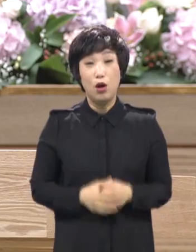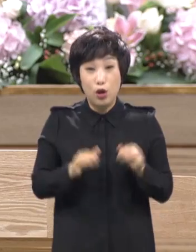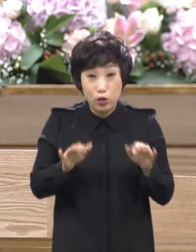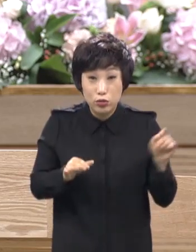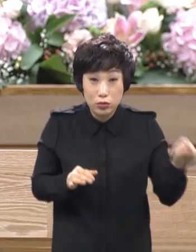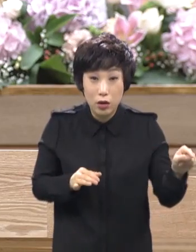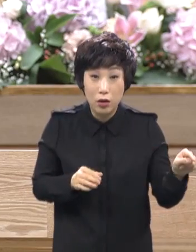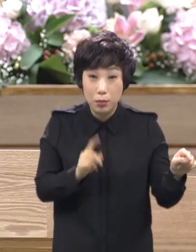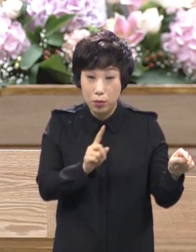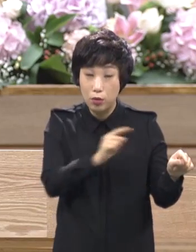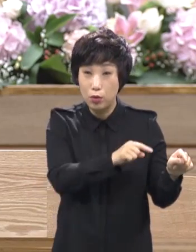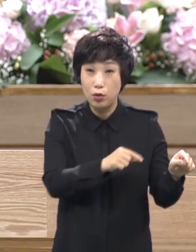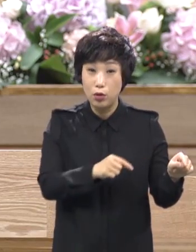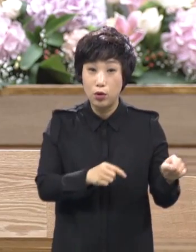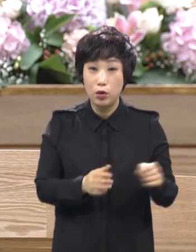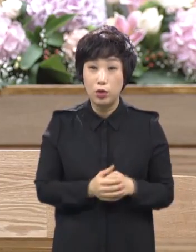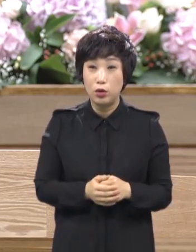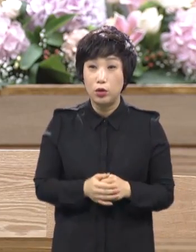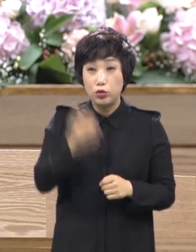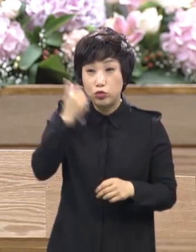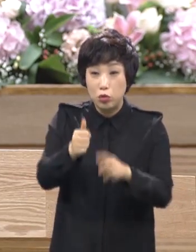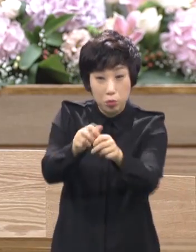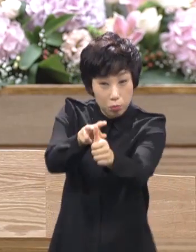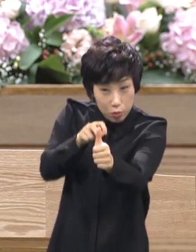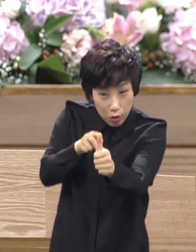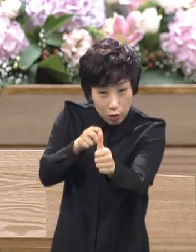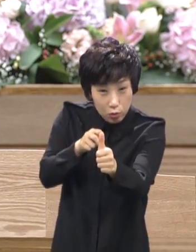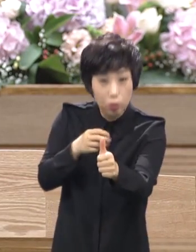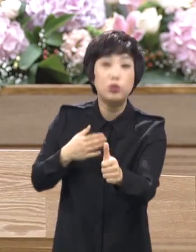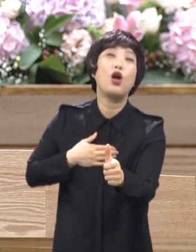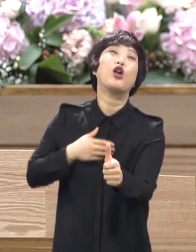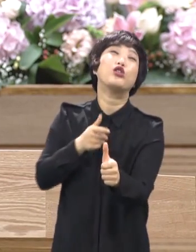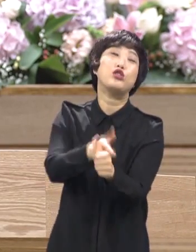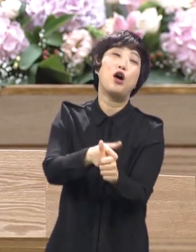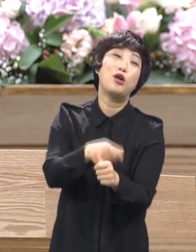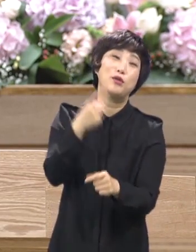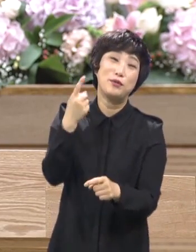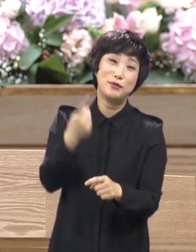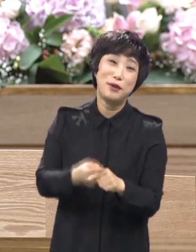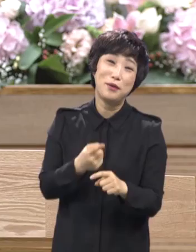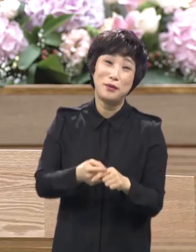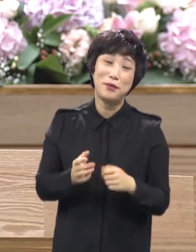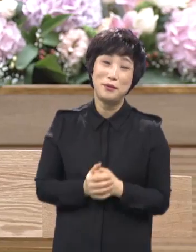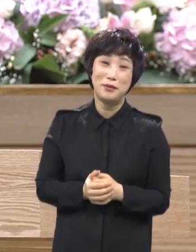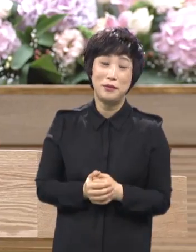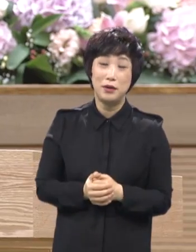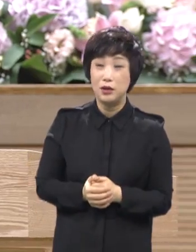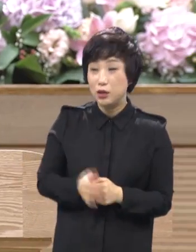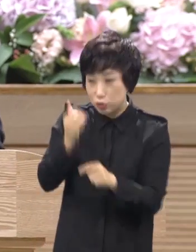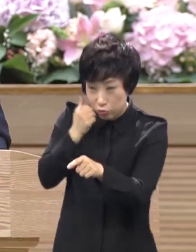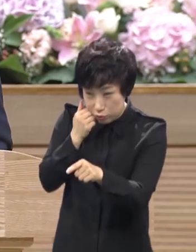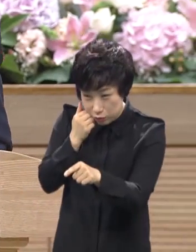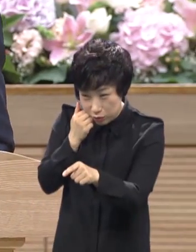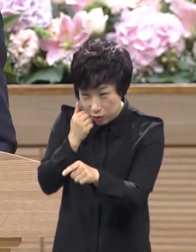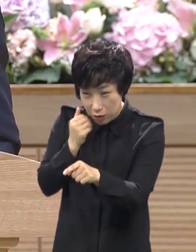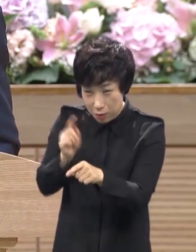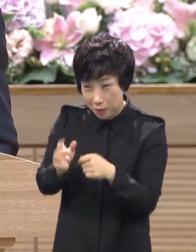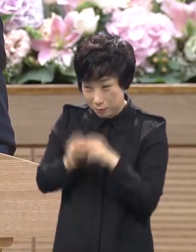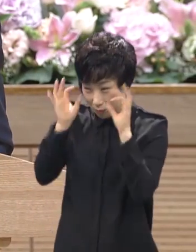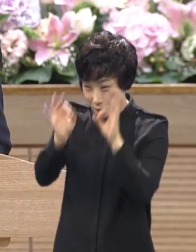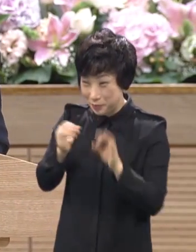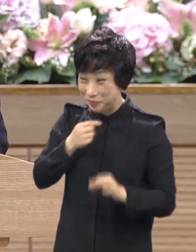그런데 남을 미워만 해도 살인자요. 남의 것을